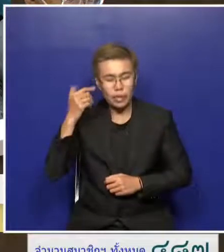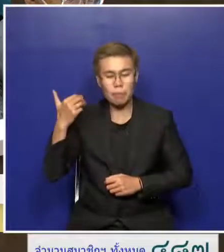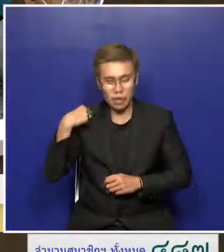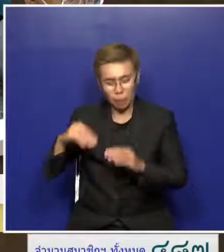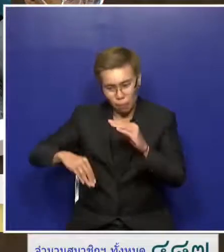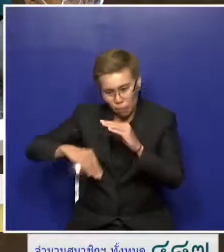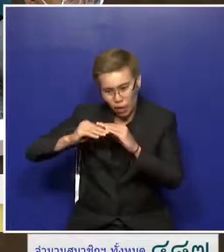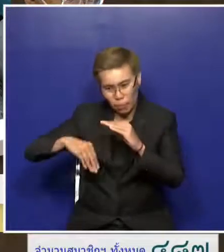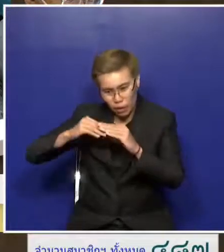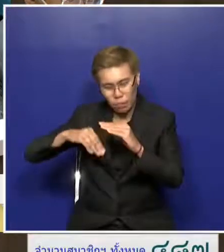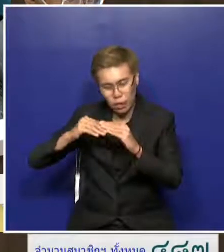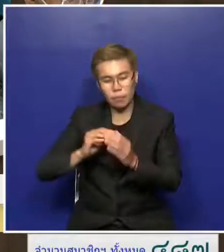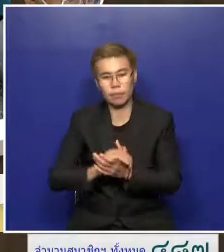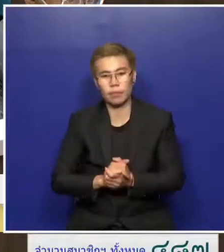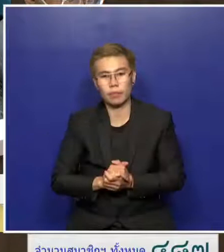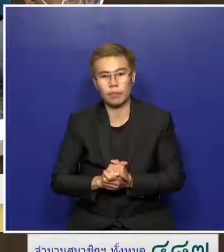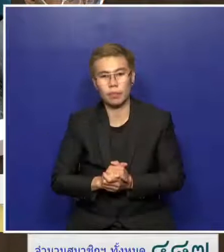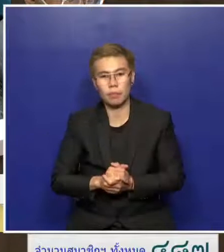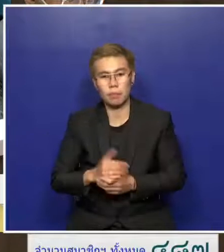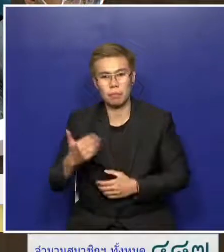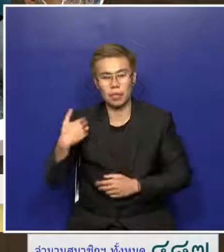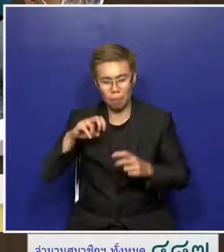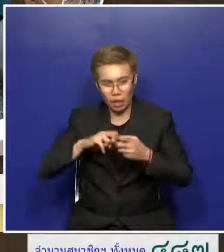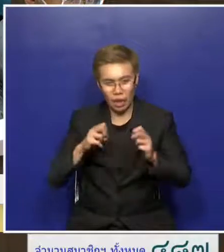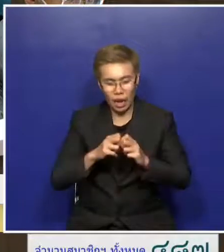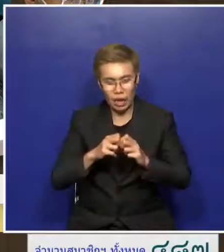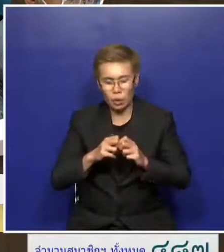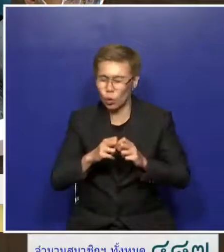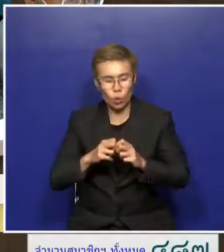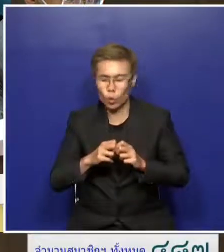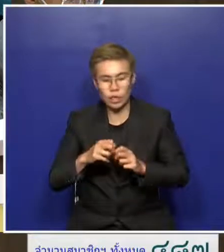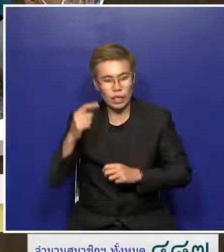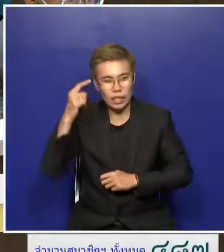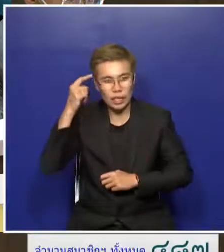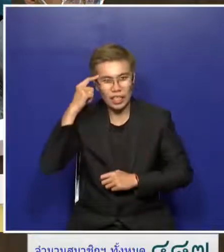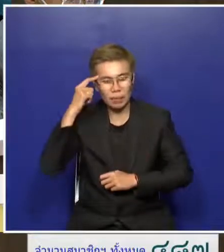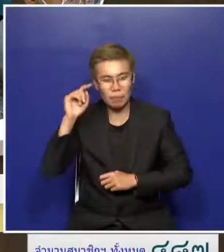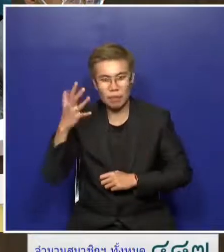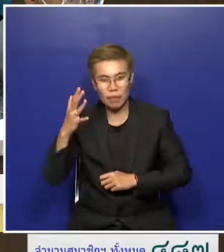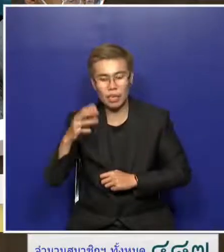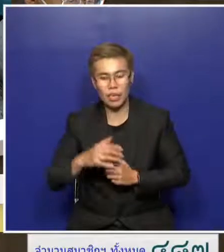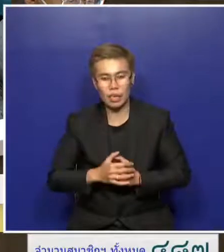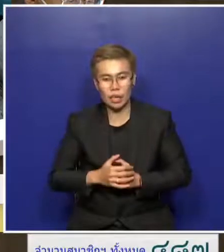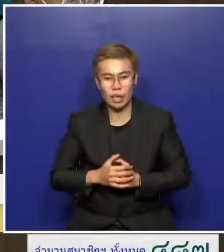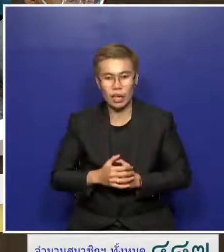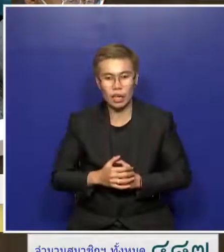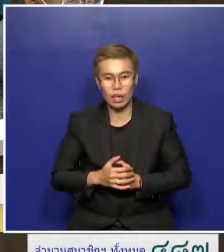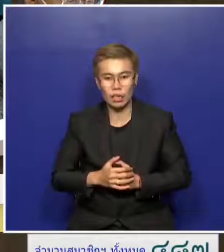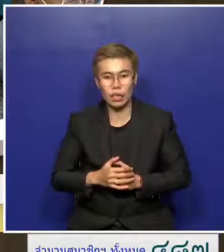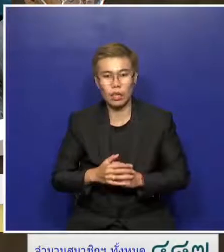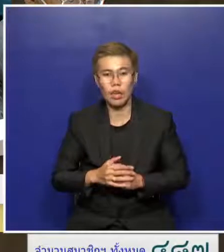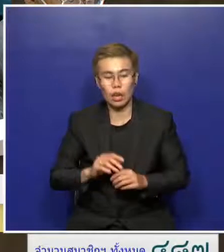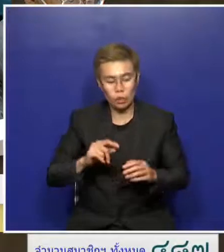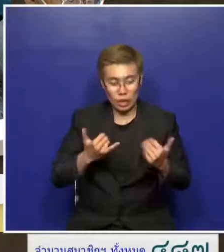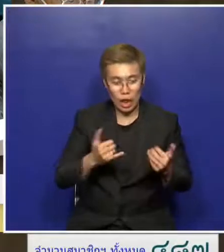แต่อยางไรก็ตามเมื่อมเหตุการณที่ไม่คogueฝันเกิดขึ้นท่ำกรางการเริ่มฟื้นตัวจากภาวะ COVID-